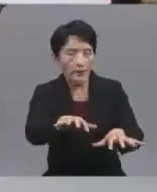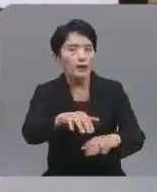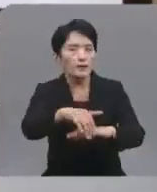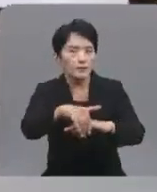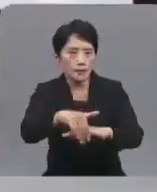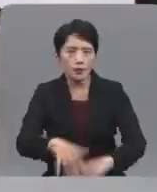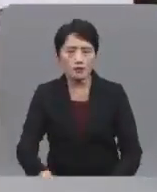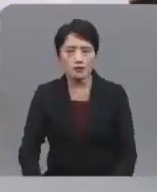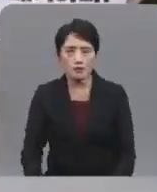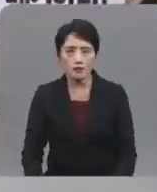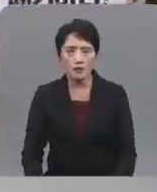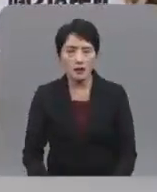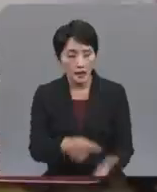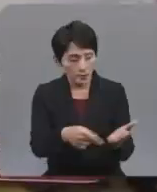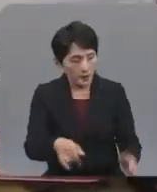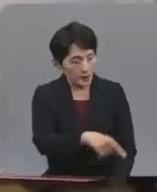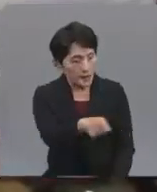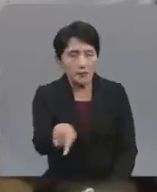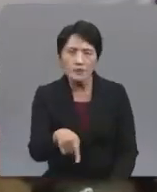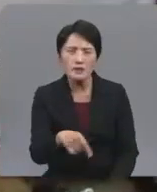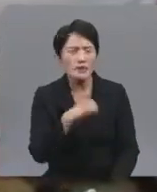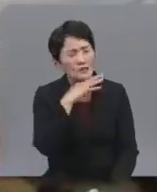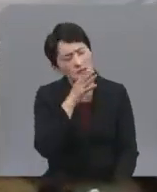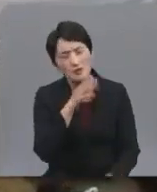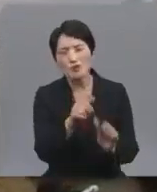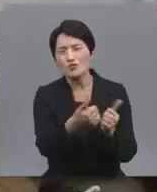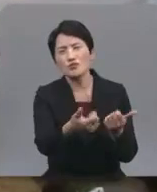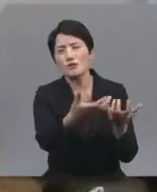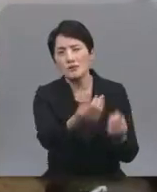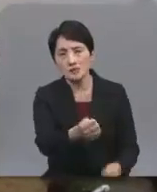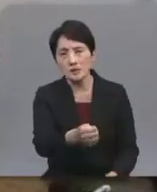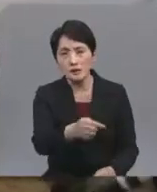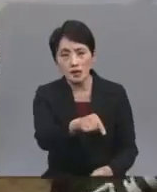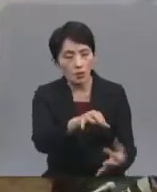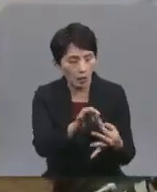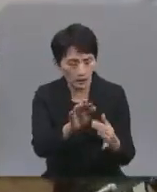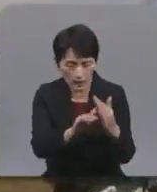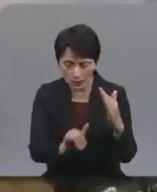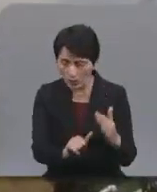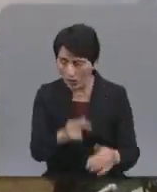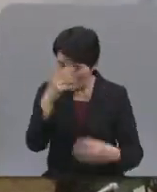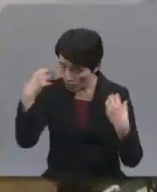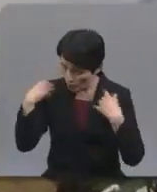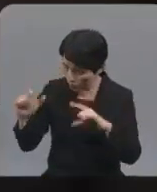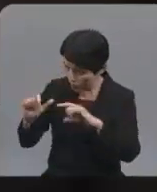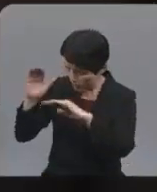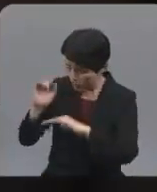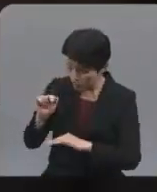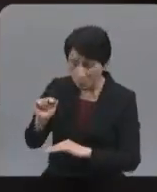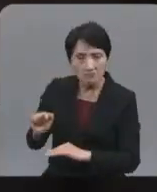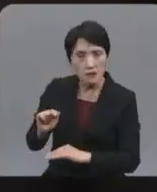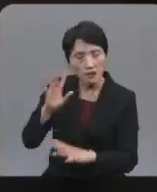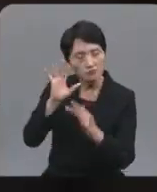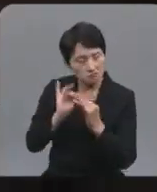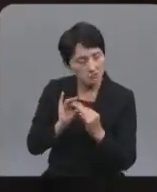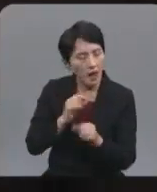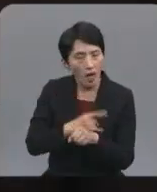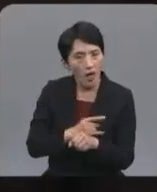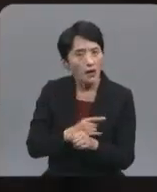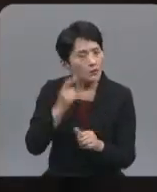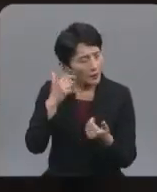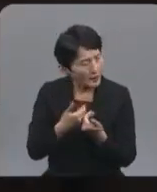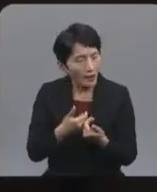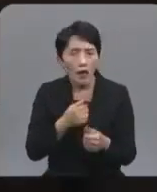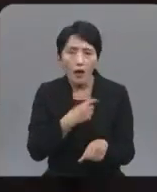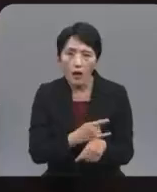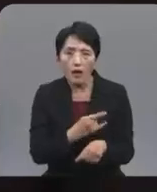có tổng cộng 15 nạn nhân được bồi thường lần này họ đều từng bị công ty Công nghiệp nặng Mitsubishi cưỡng ép lao động trong những năm 1940